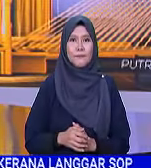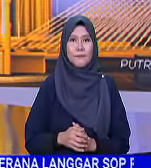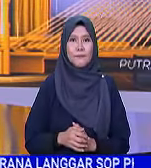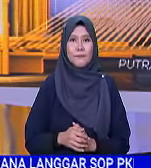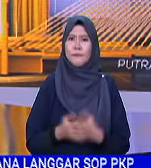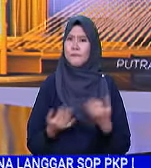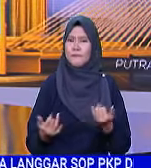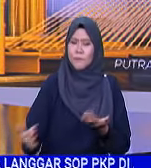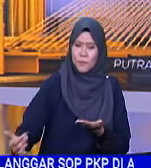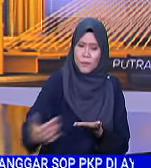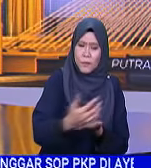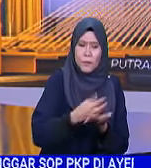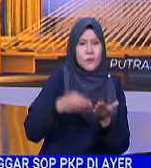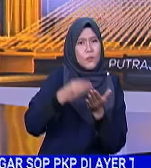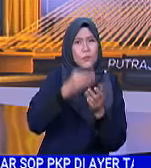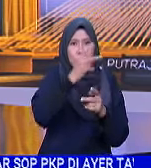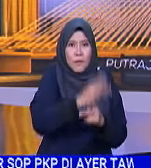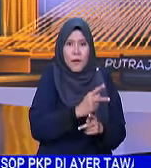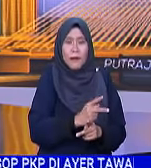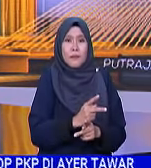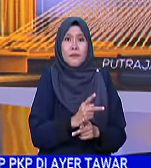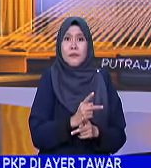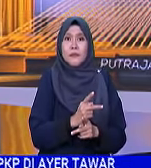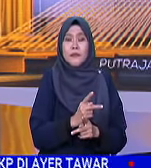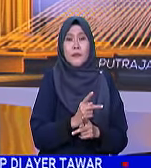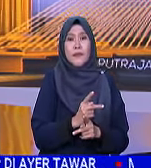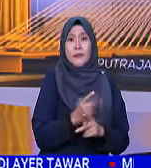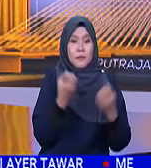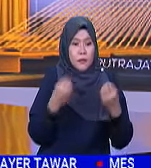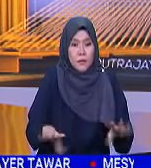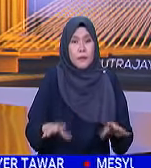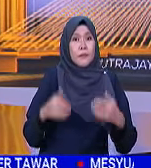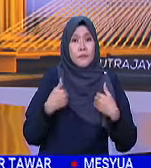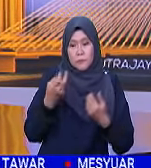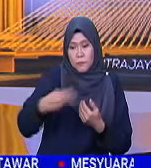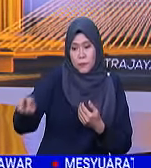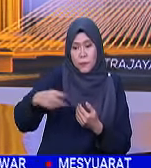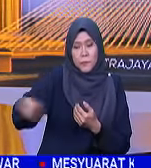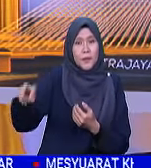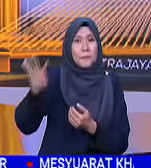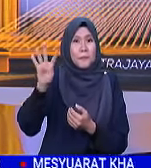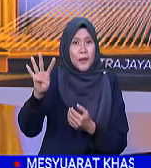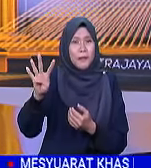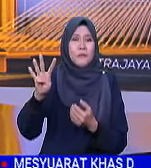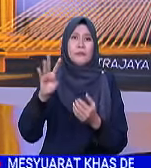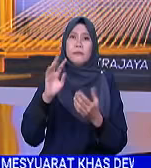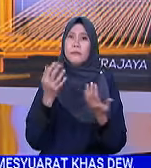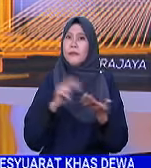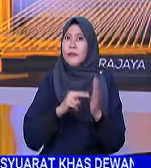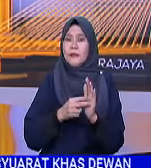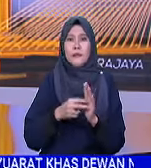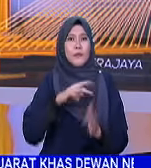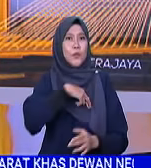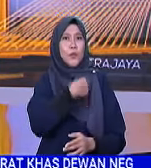Hasil simpanan selama 36 tahun lenyap menerusi 4 transaksi dalam tempoh sebulan. Kerugian